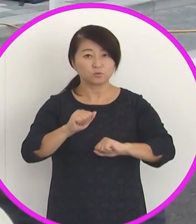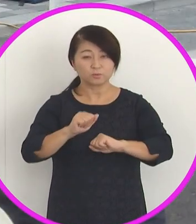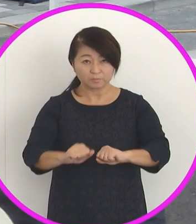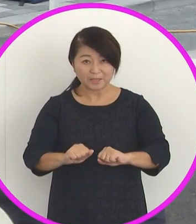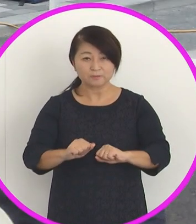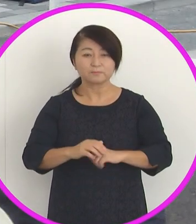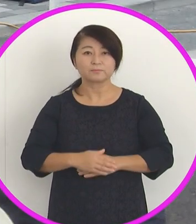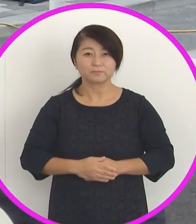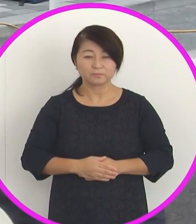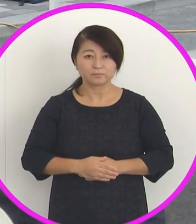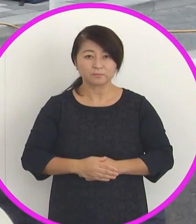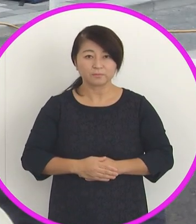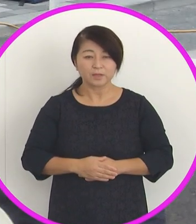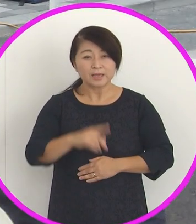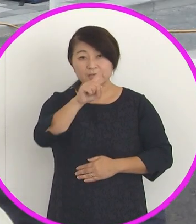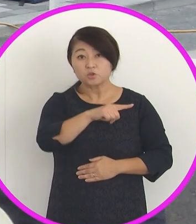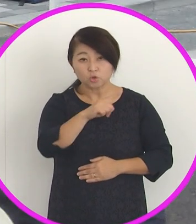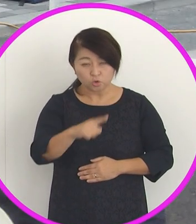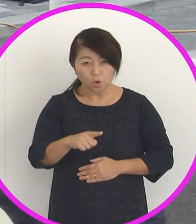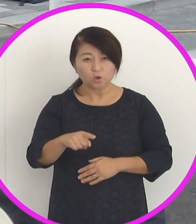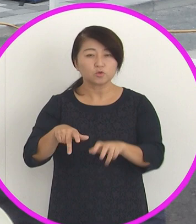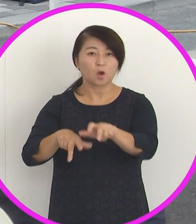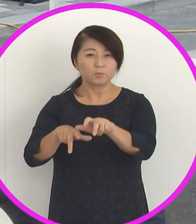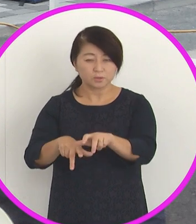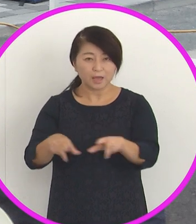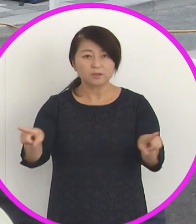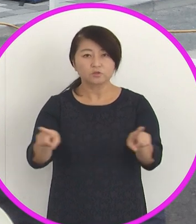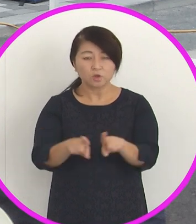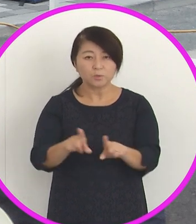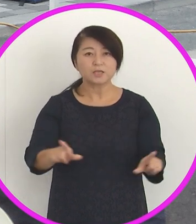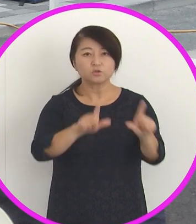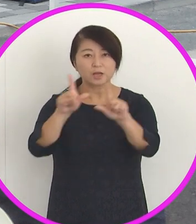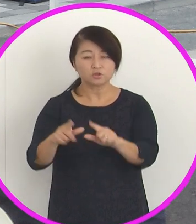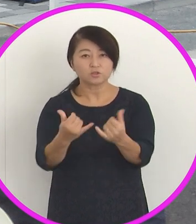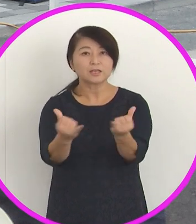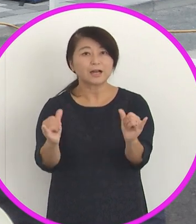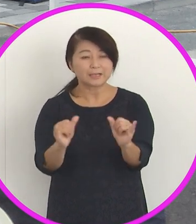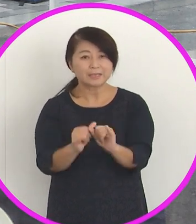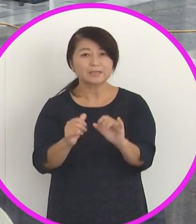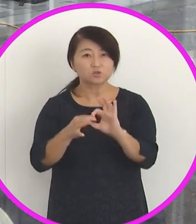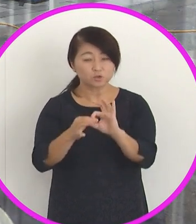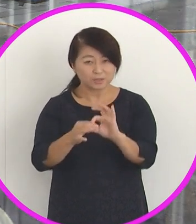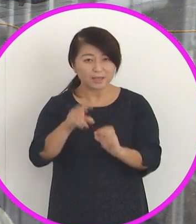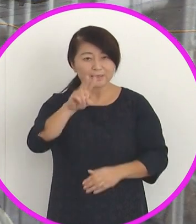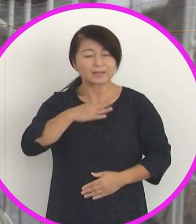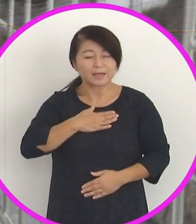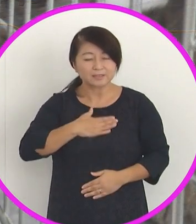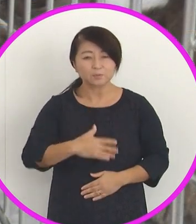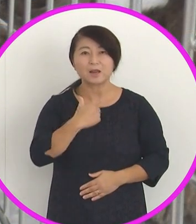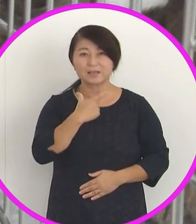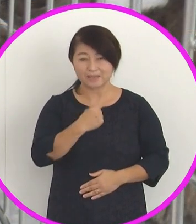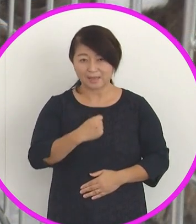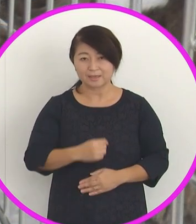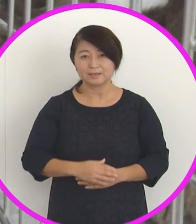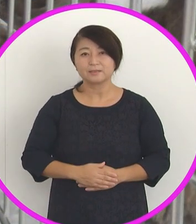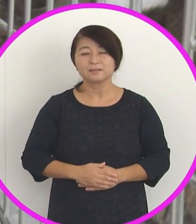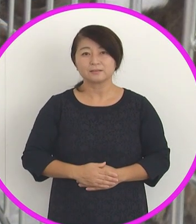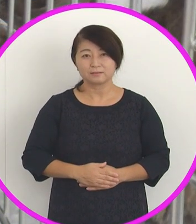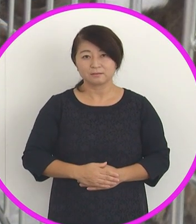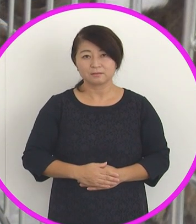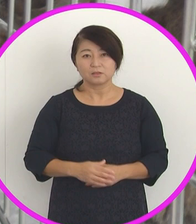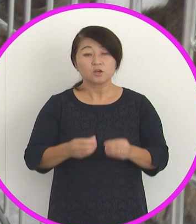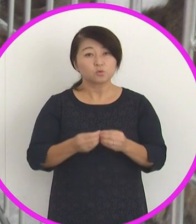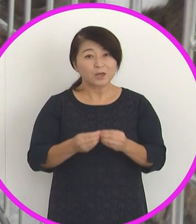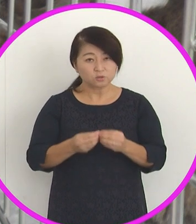に、人と動物とが共に暮らす社会について理解を深めてもらえればと思います。詳細については、広